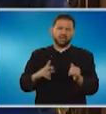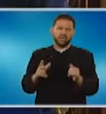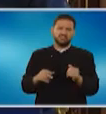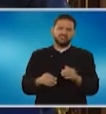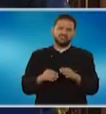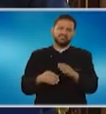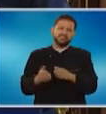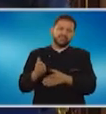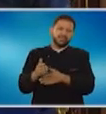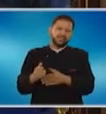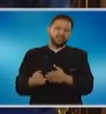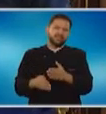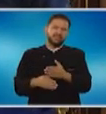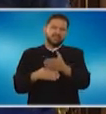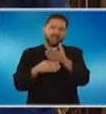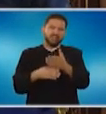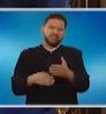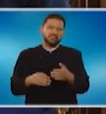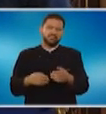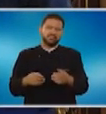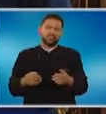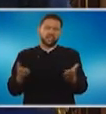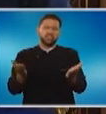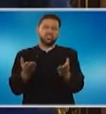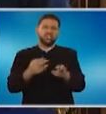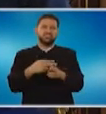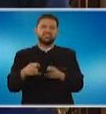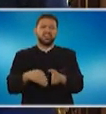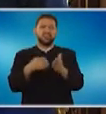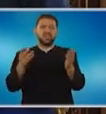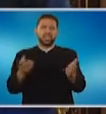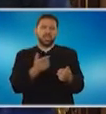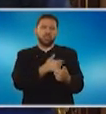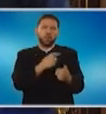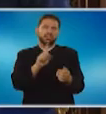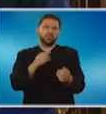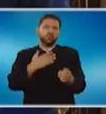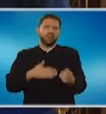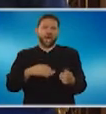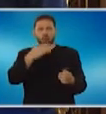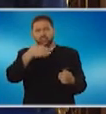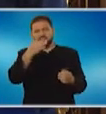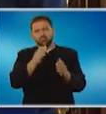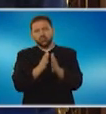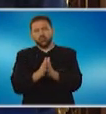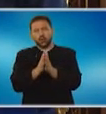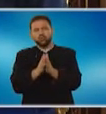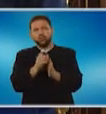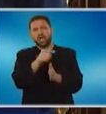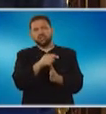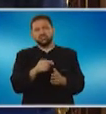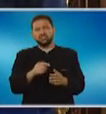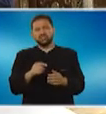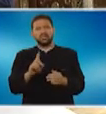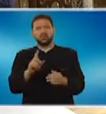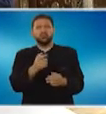citesc rugăciunea aia, după aia citesc Scriptura, poate că n-am chef să zic rugăciunea aceea, deși nu ar trebui să vorbim de astfel de lucruri, de